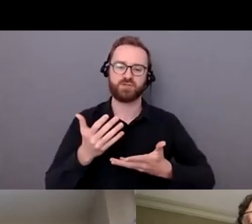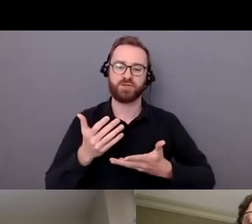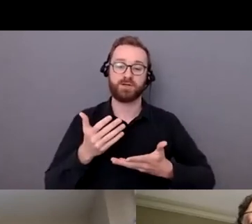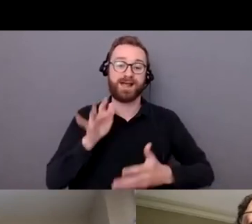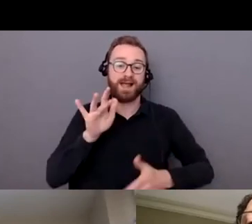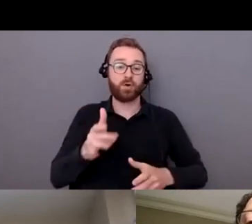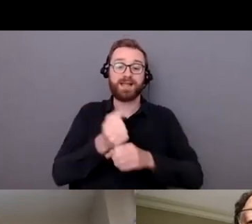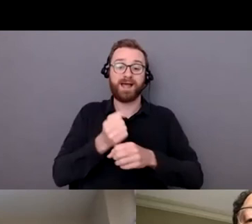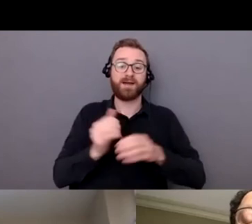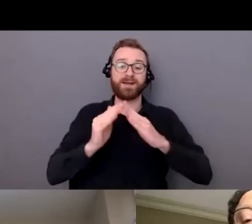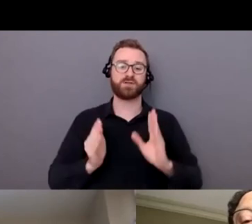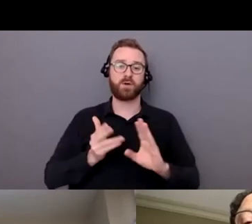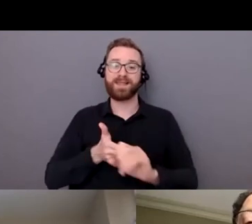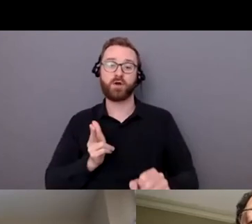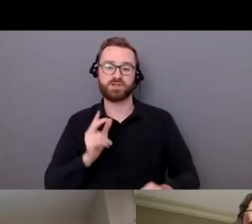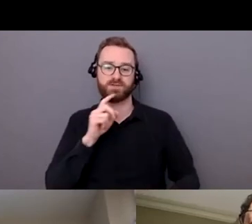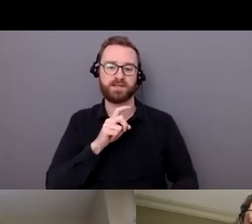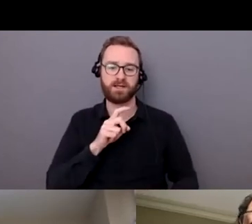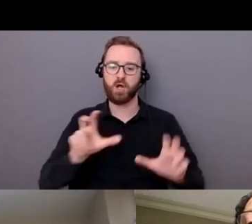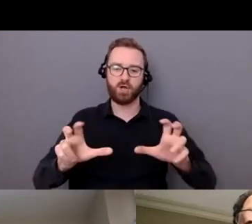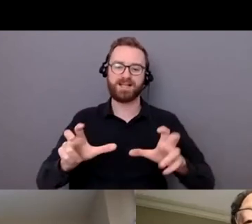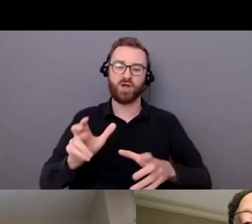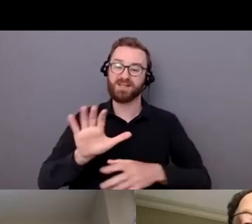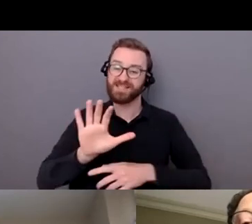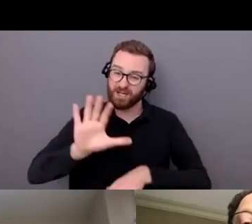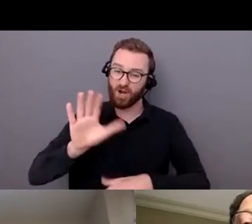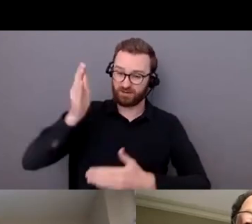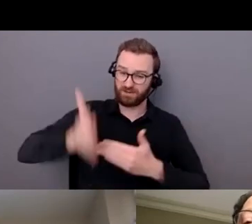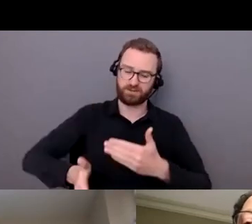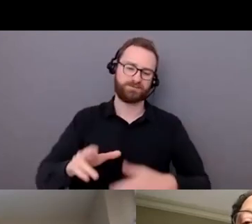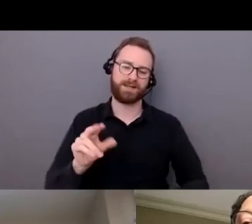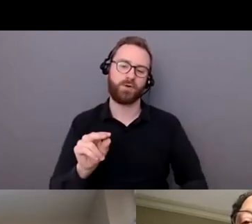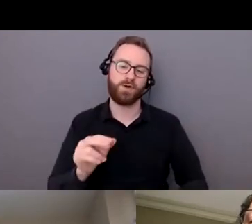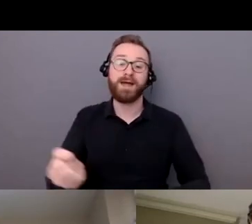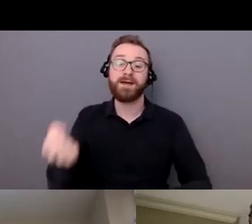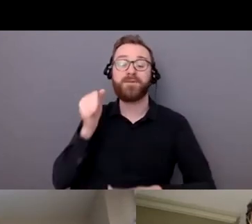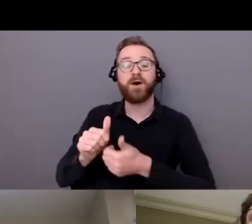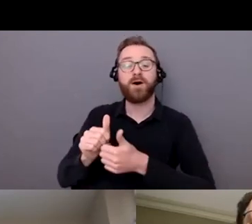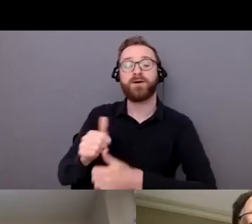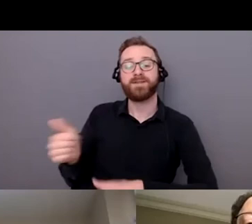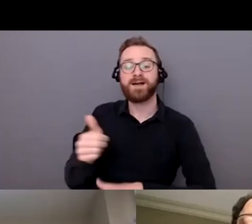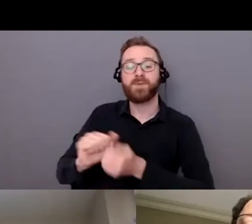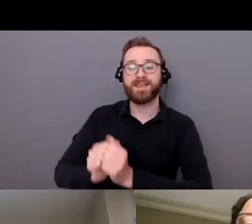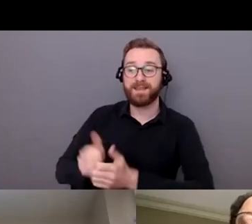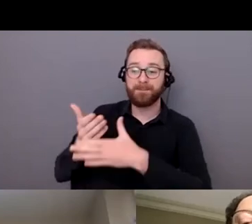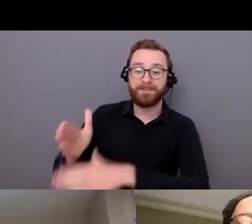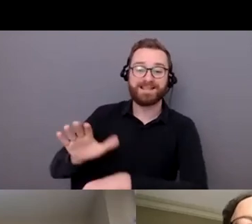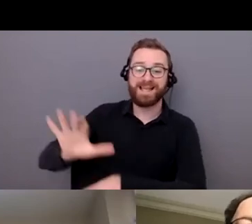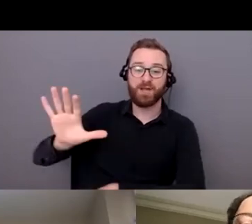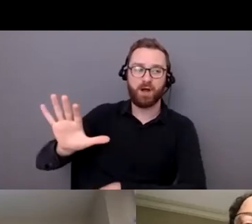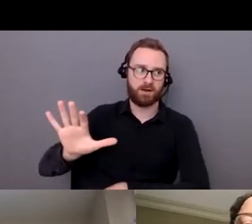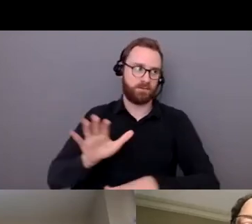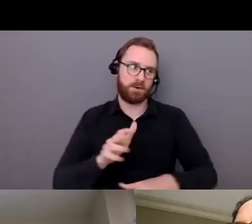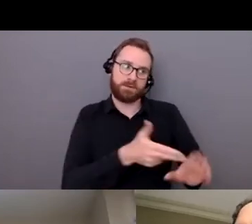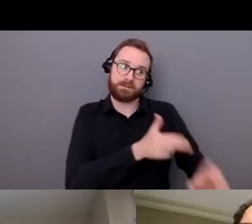hein? Je ferme rarement mon ordinateur à 5 heures, alors qu'habituellement, j'ai le transport adapté à 5 heures. Donc, je suis déjà en bas pour être sûr de ne pas le manquer. Là,